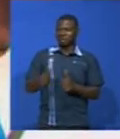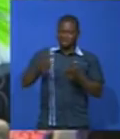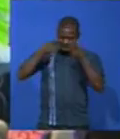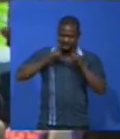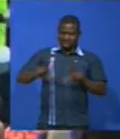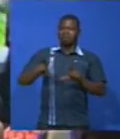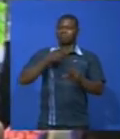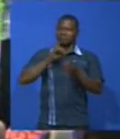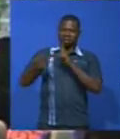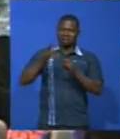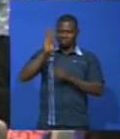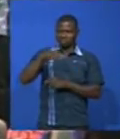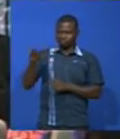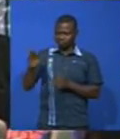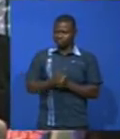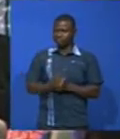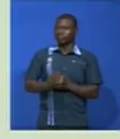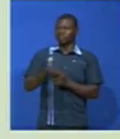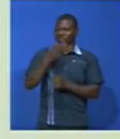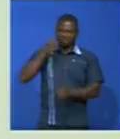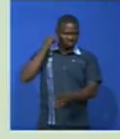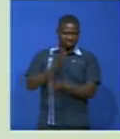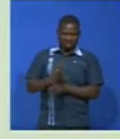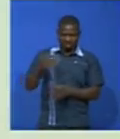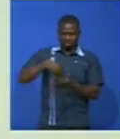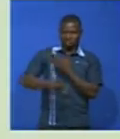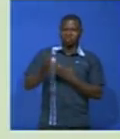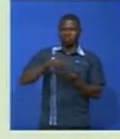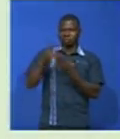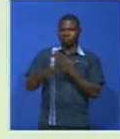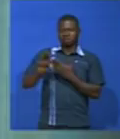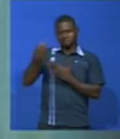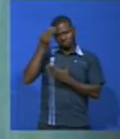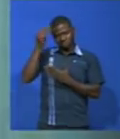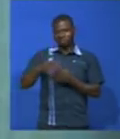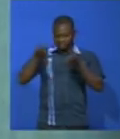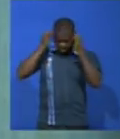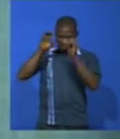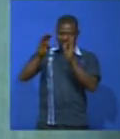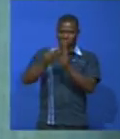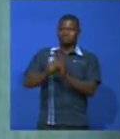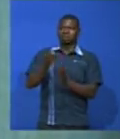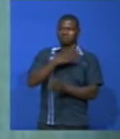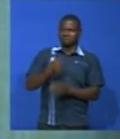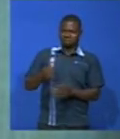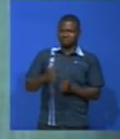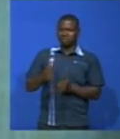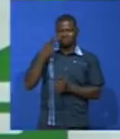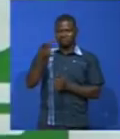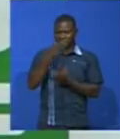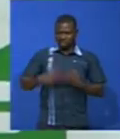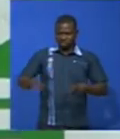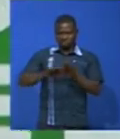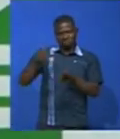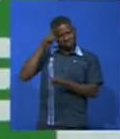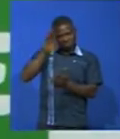Faso. Engagé dans ce projet, le ministère de l'Éducation nationale et de l'Alphabétisation y voit une opportunité pour réduire les risques de